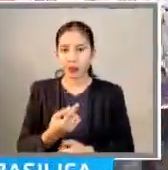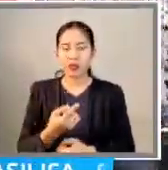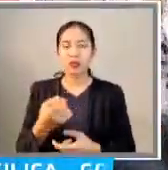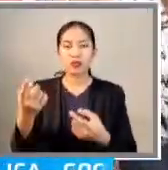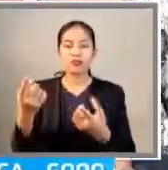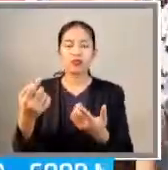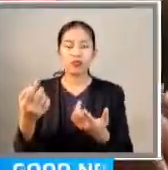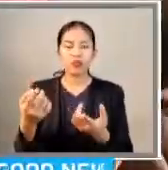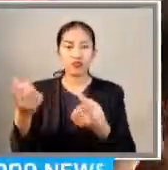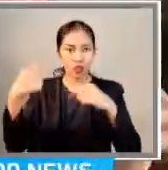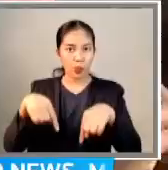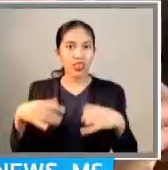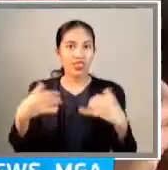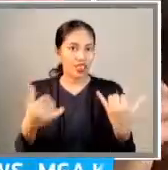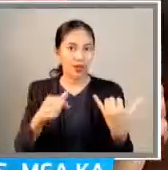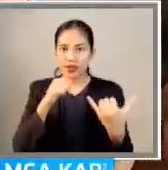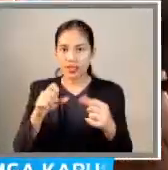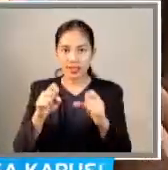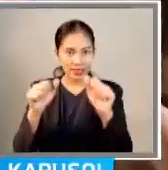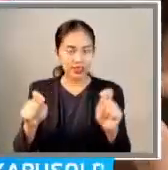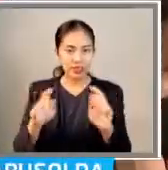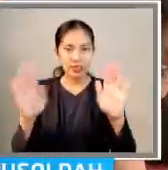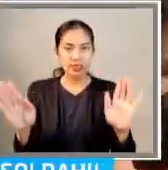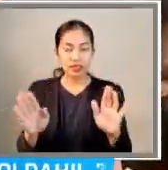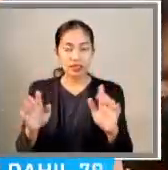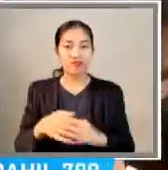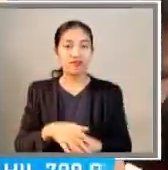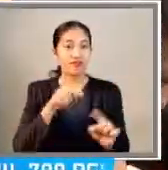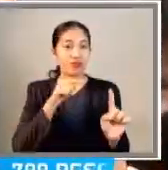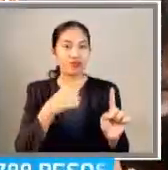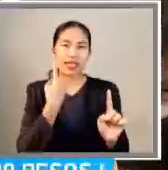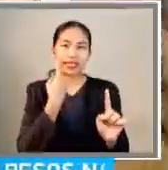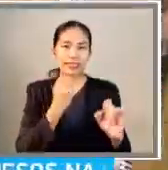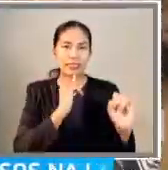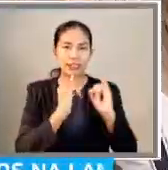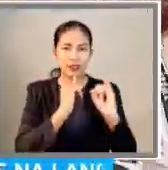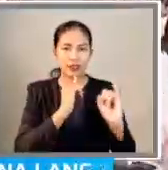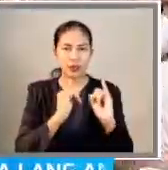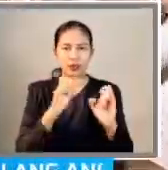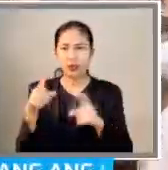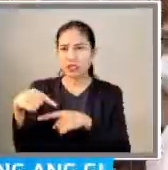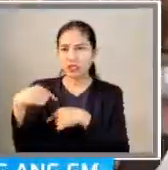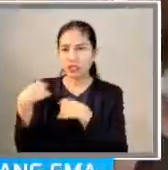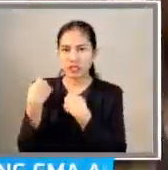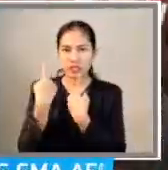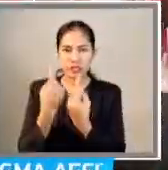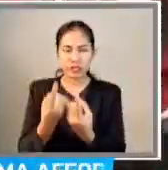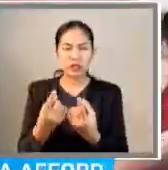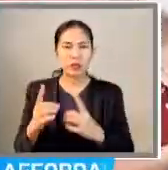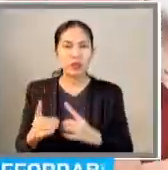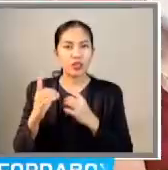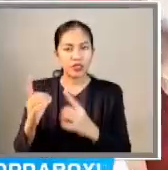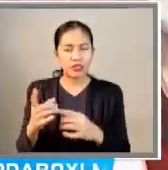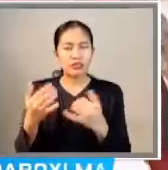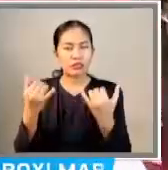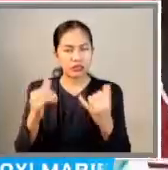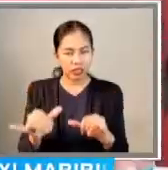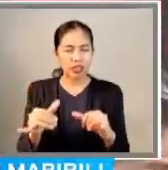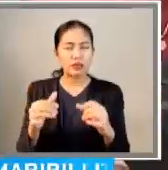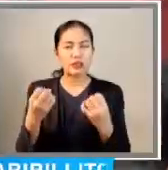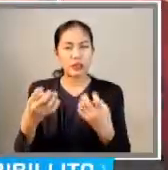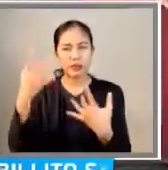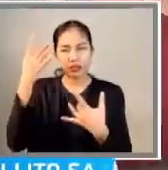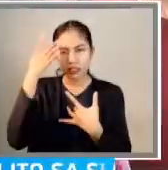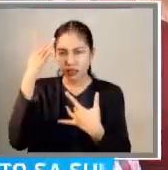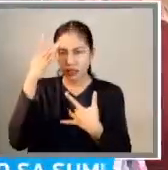buro ni Lola Fe, matagal na raw deboto ng buong isip na Nazareno. Pagam na mahina na at marami nang hinihintang sakit, eh hindi raw niya pinalagpas ang magtungo rito